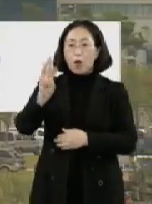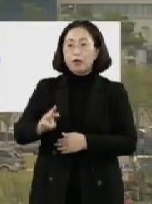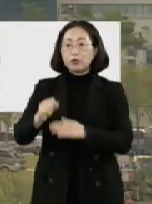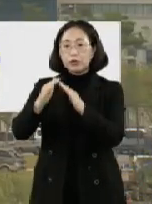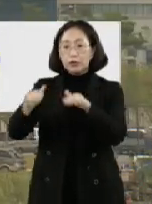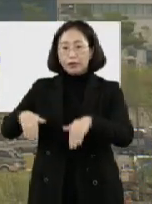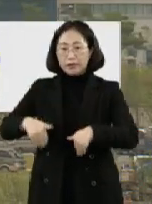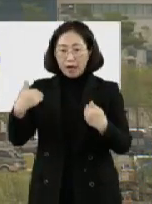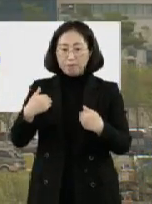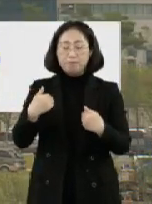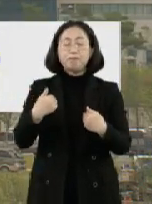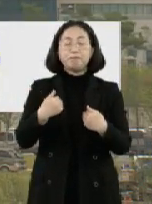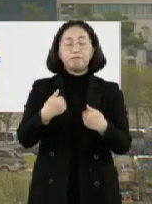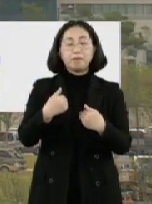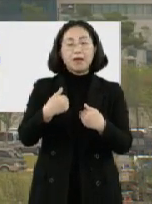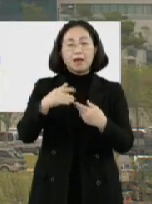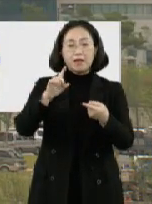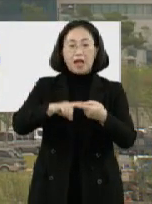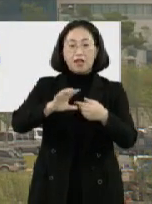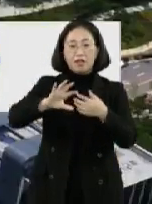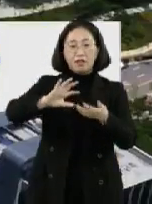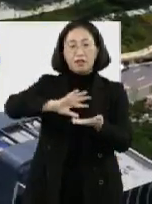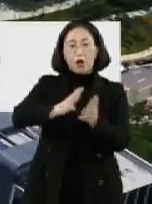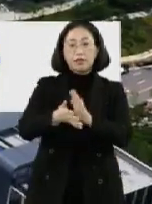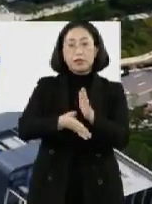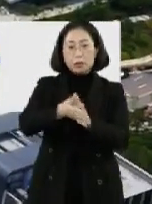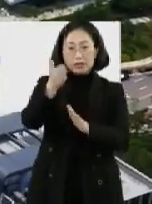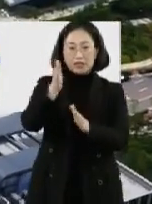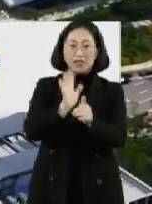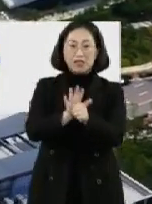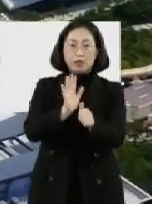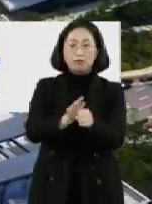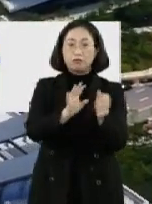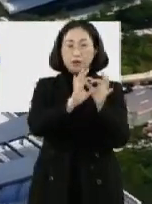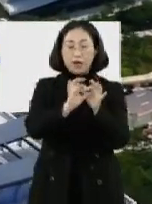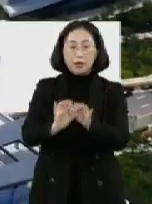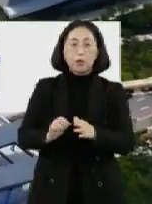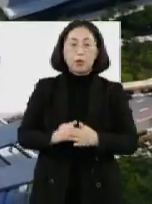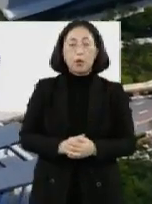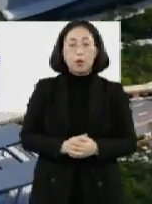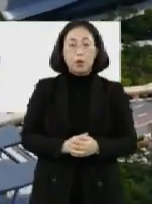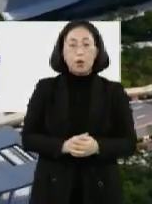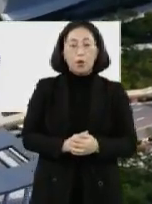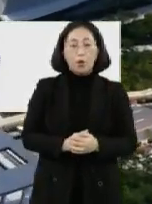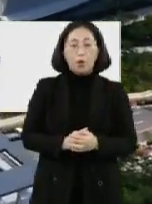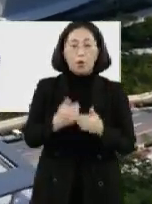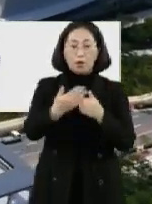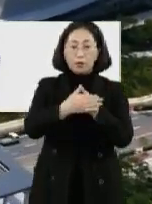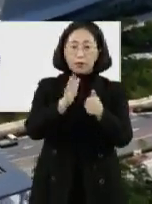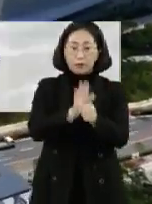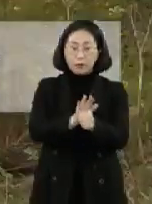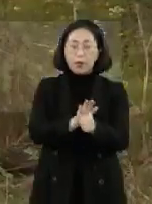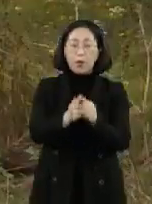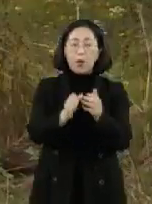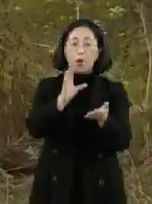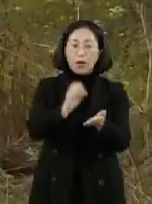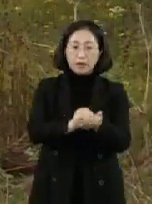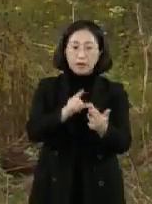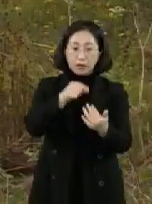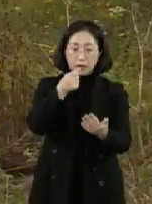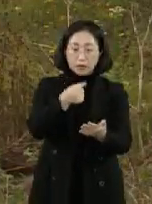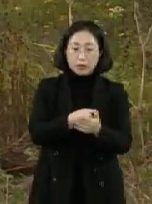기존 혁신도시에 대한 지원은 계속되고 있습니다. 정부는 올해 기존 혁신도시들에 대한 협업 과제를 선정해